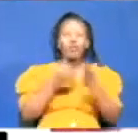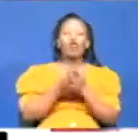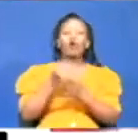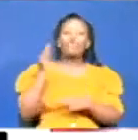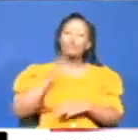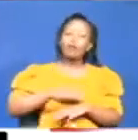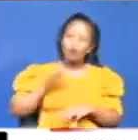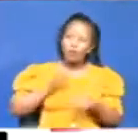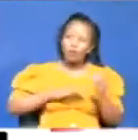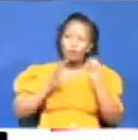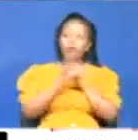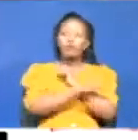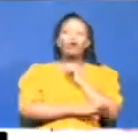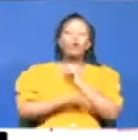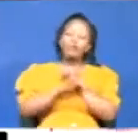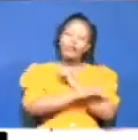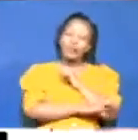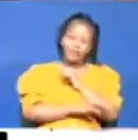country.